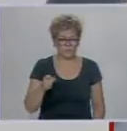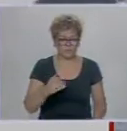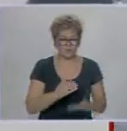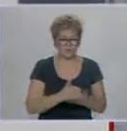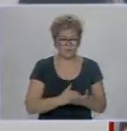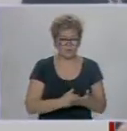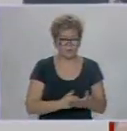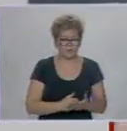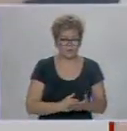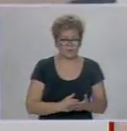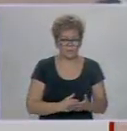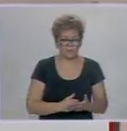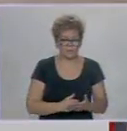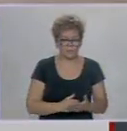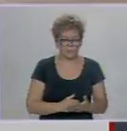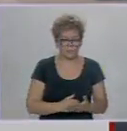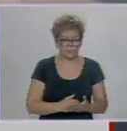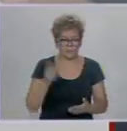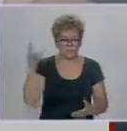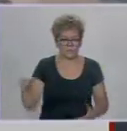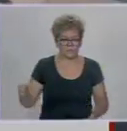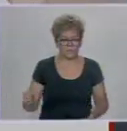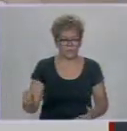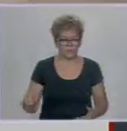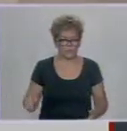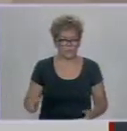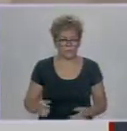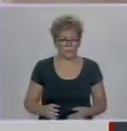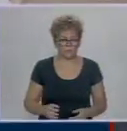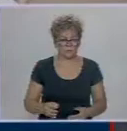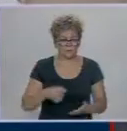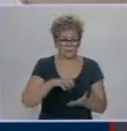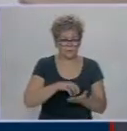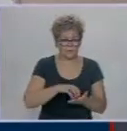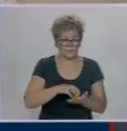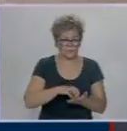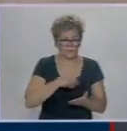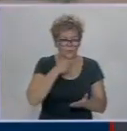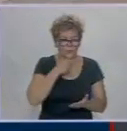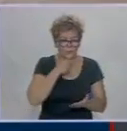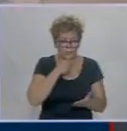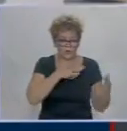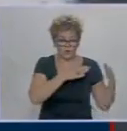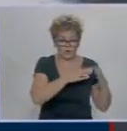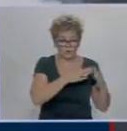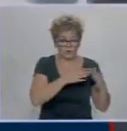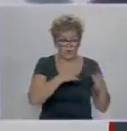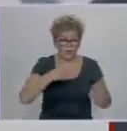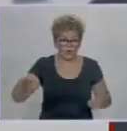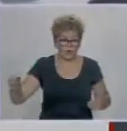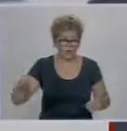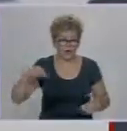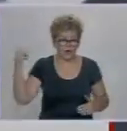afectează turiștii, în primul rând, și deja din zona treaptă unde aveau locuri de cazare, au plecat în altă